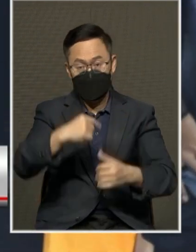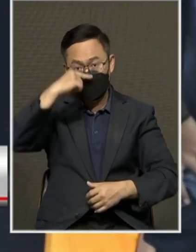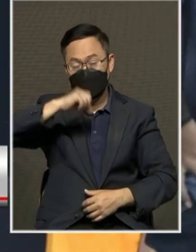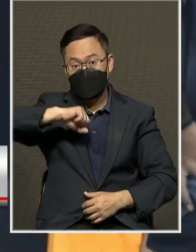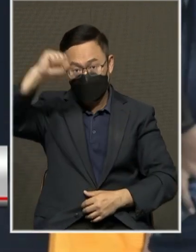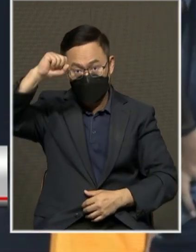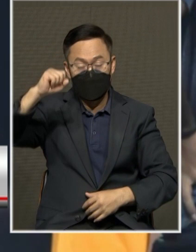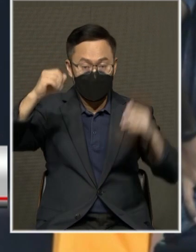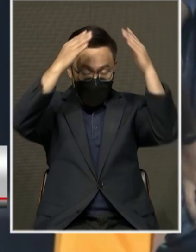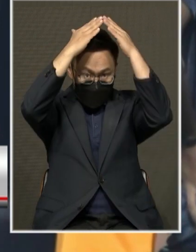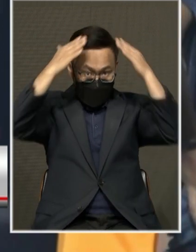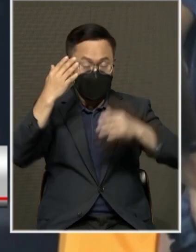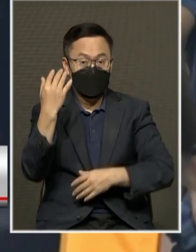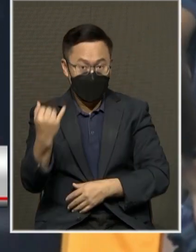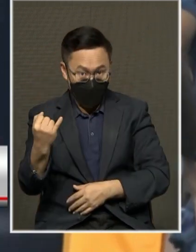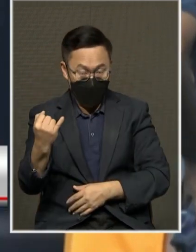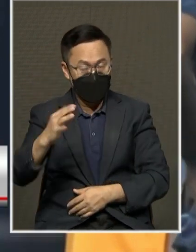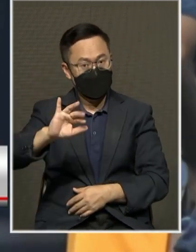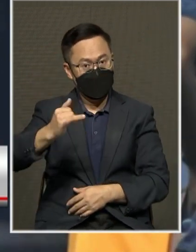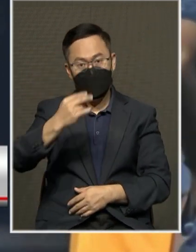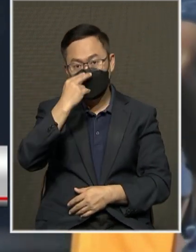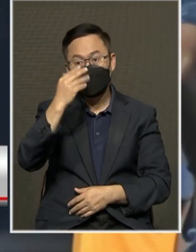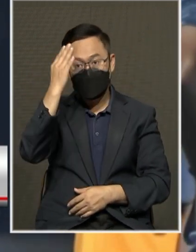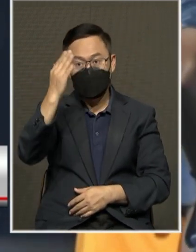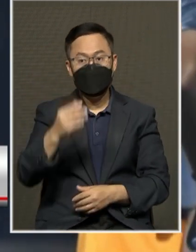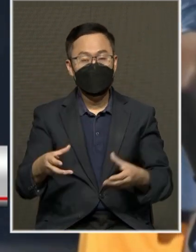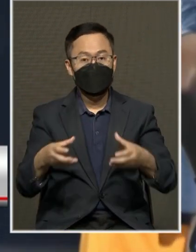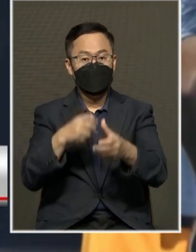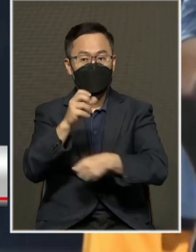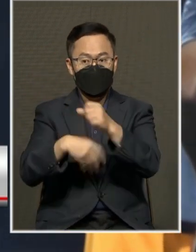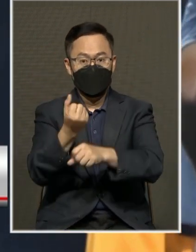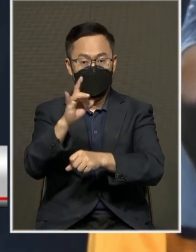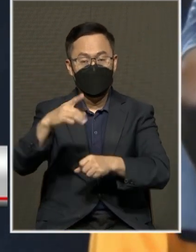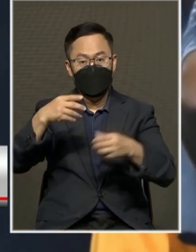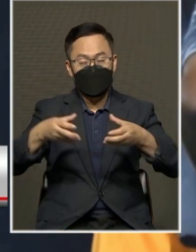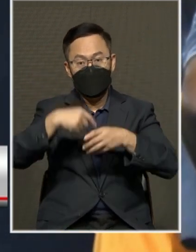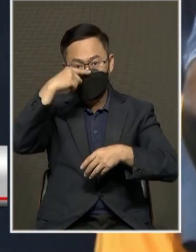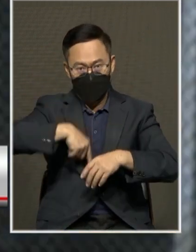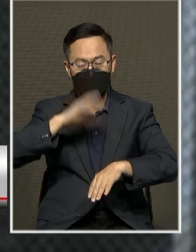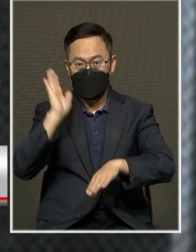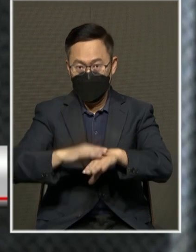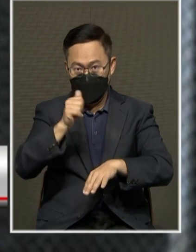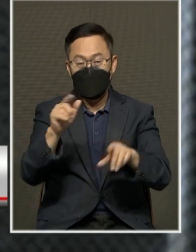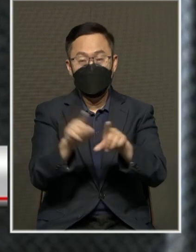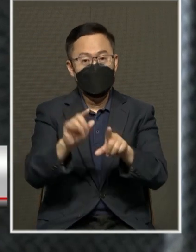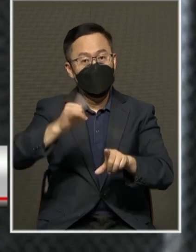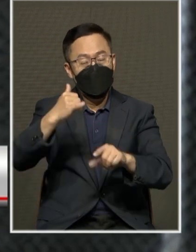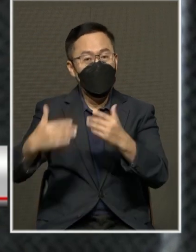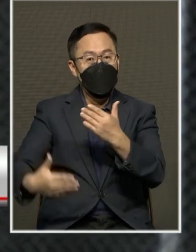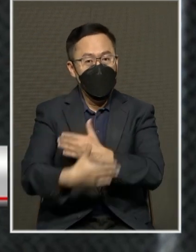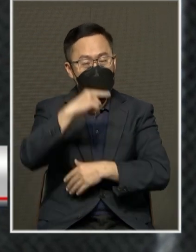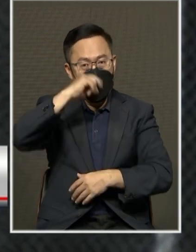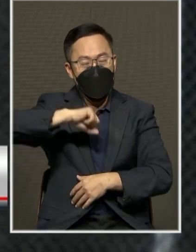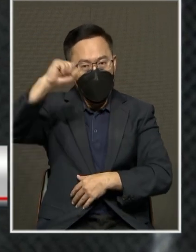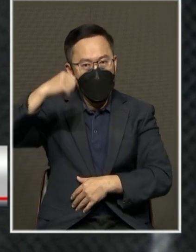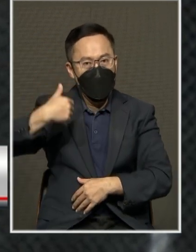ๆในชุด U18 ก็เป็นชุดที่เราก็มีความแข็งแกร่งอยู่นะครับถ้ามองถึงศักยภาพแล้วเนี่ยก็มีโอกาสที่จะชนะ